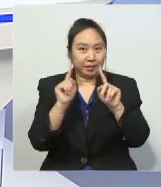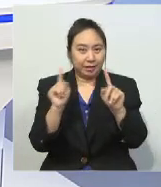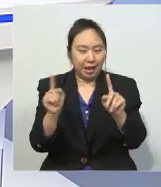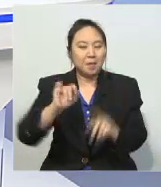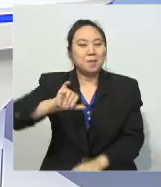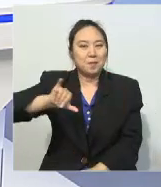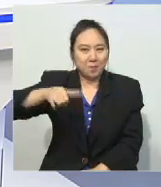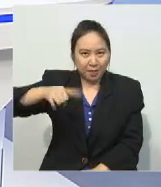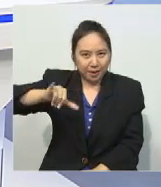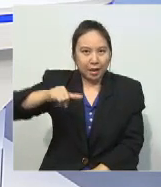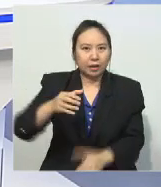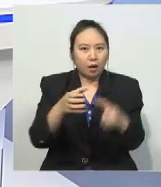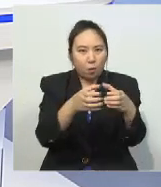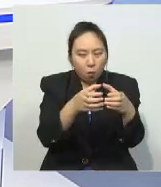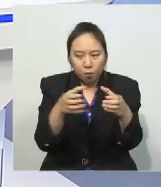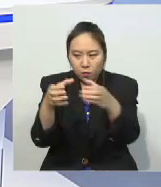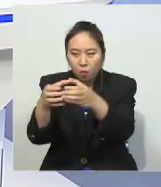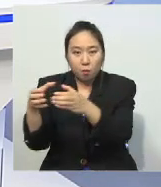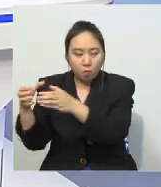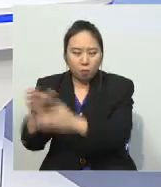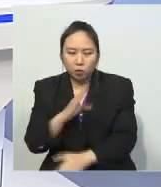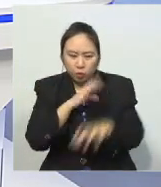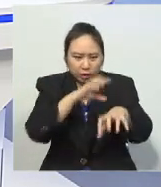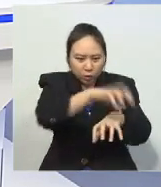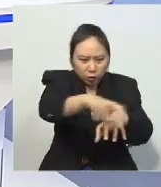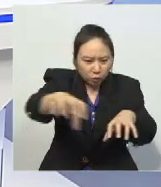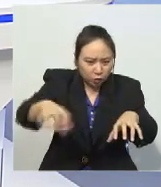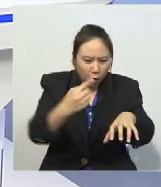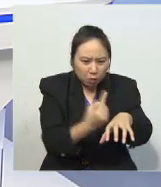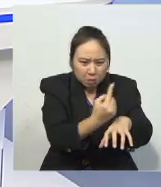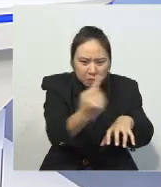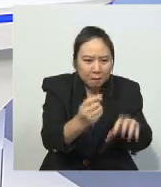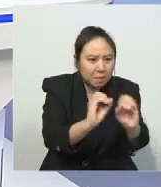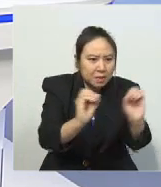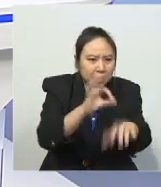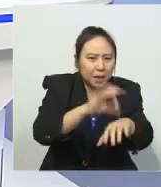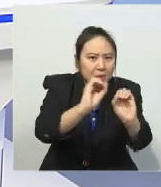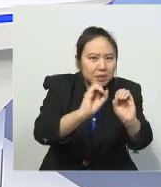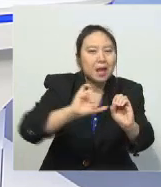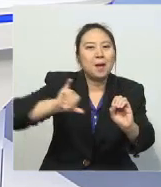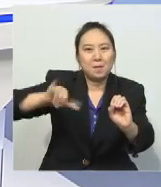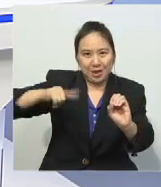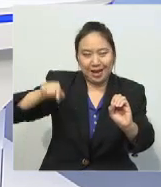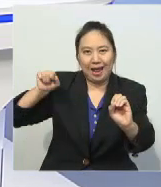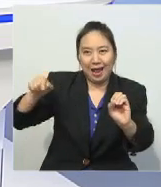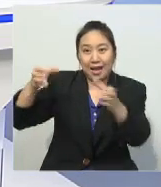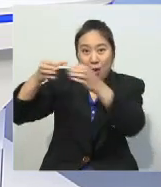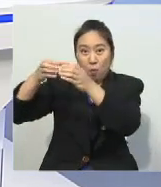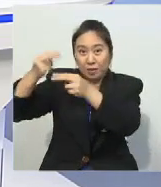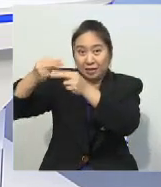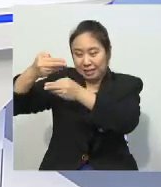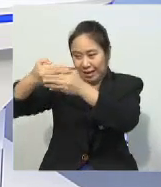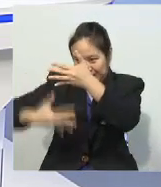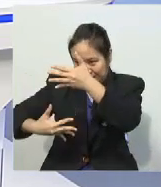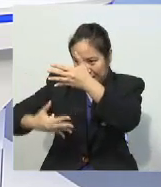ของบางพรรคเหมือนกันเนี่ยบางพรรคถ้าเกิดว่าส.ส.เขตอันไม่ได้แต่คะแนนมันถึงในส่วนของปาร์ตี้ลิสต์อาจจะมีส.ส.ที่เป็นปาร์ตี้ลิสต์เหมือนกัน